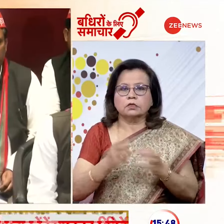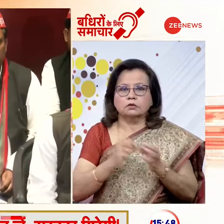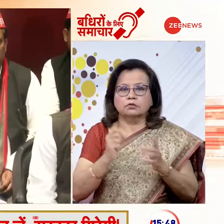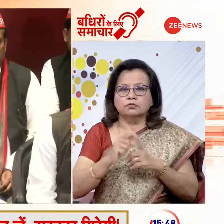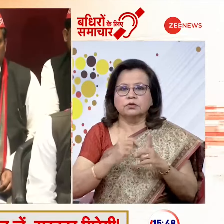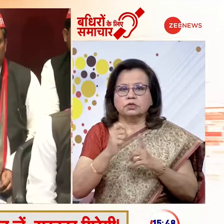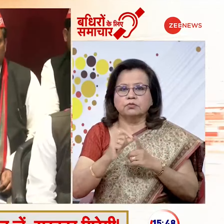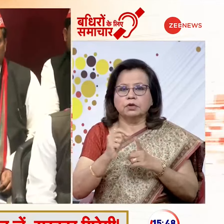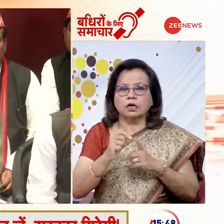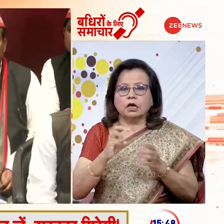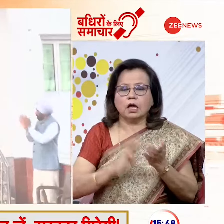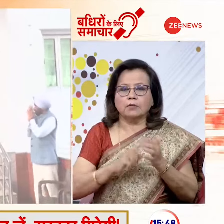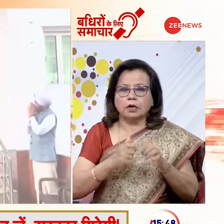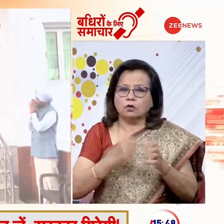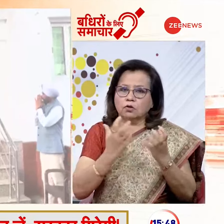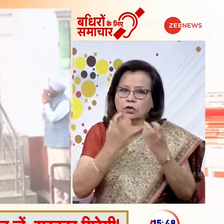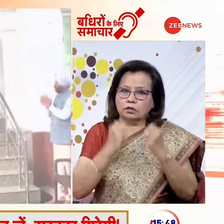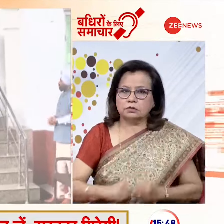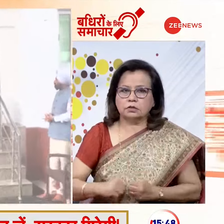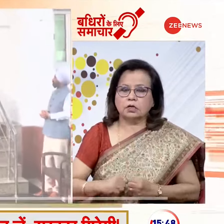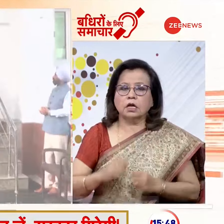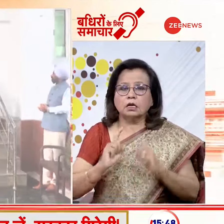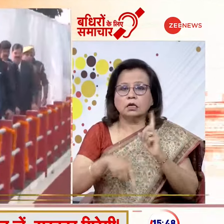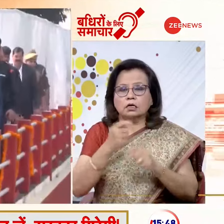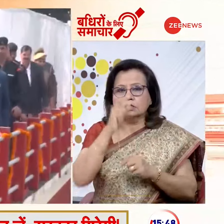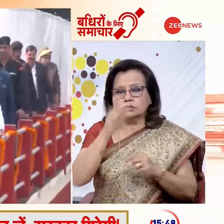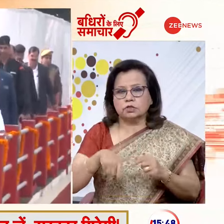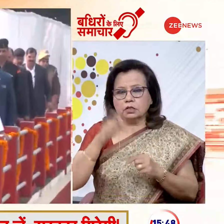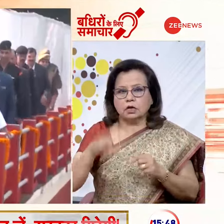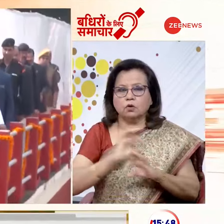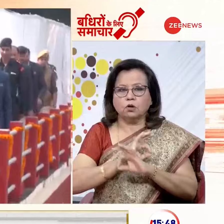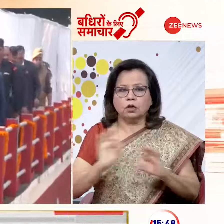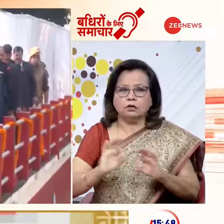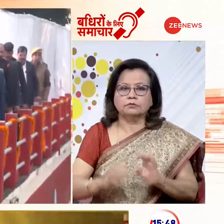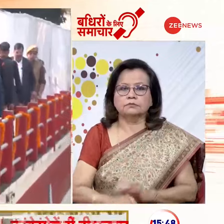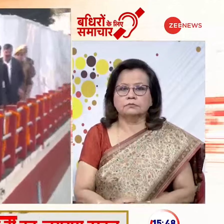बीजेपी विधायकों को तो खरीद सकती है लेकिन जनता को नहीं